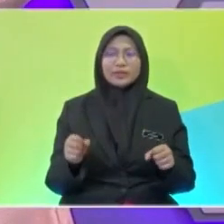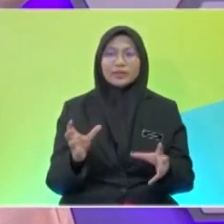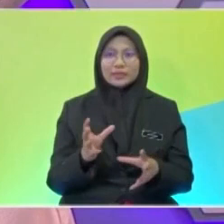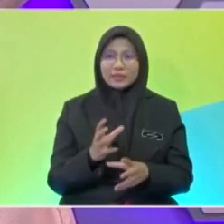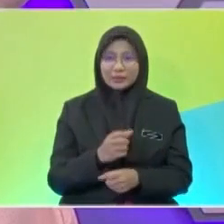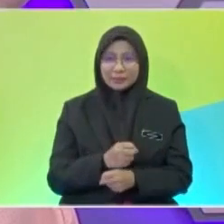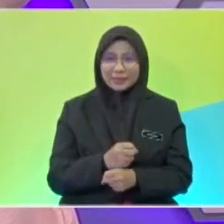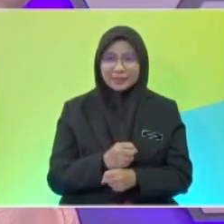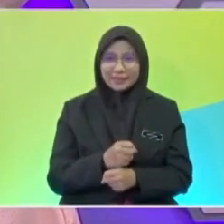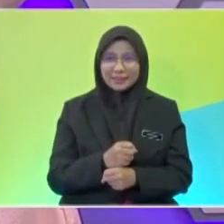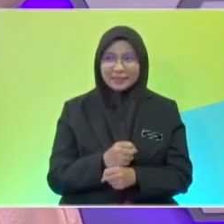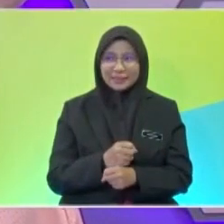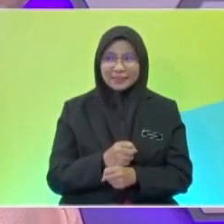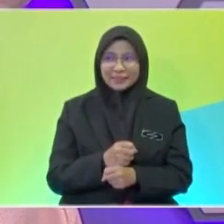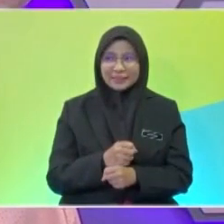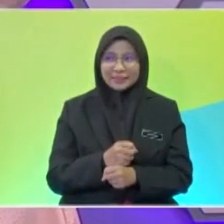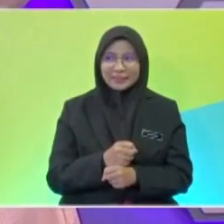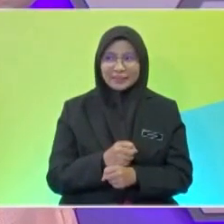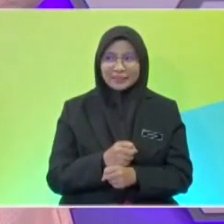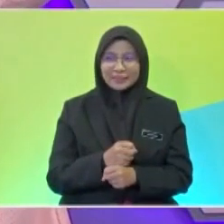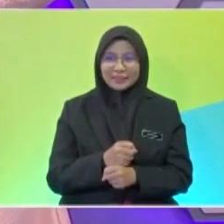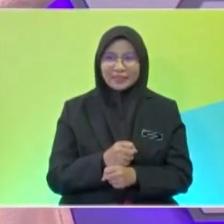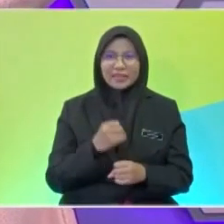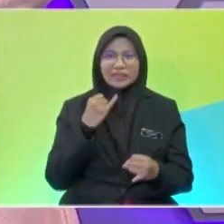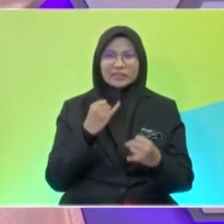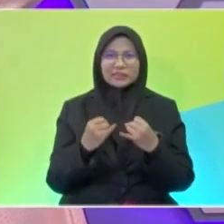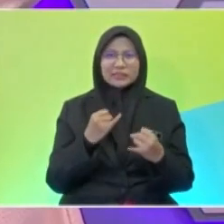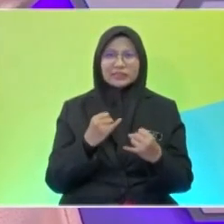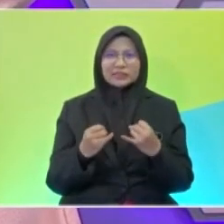namun jika calon tidak mematuhi arahan tersebut